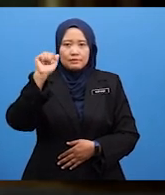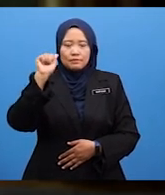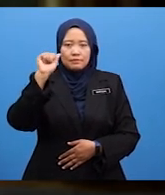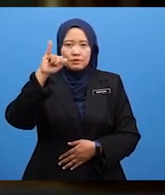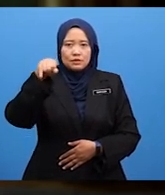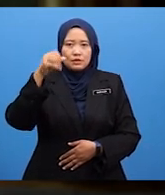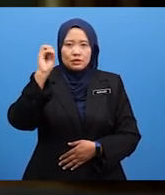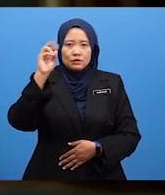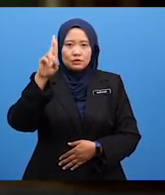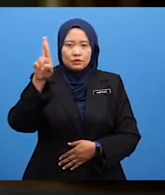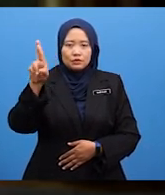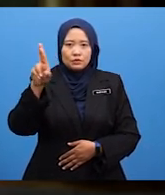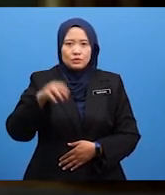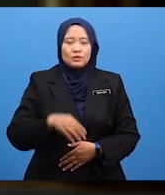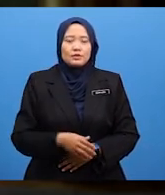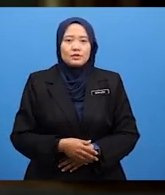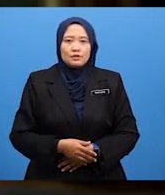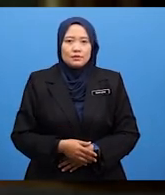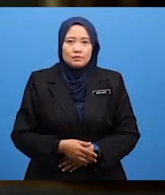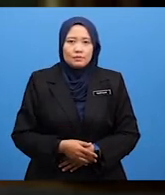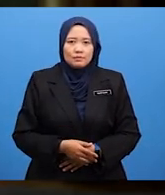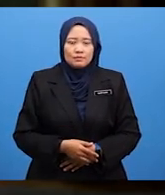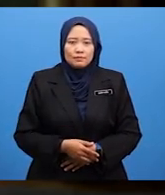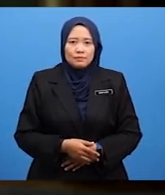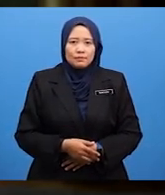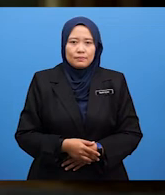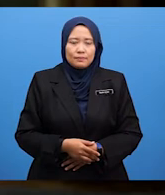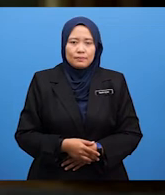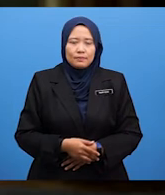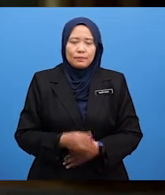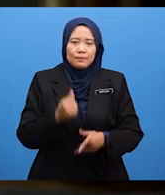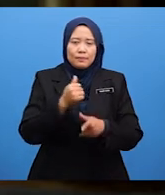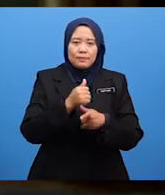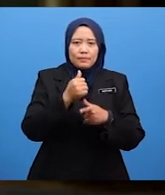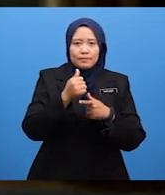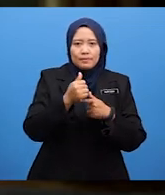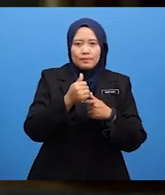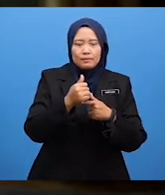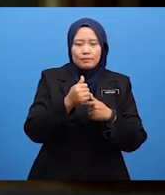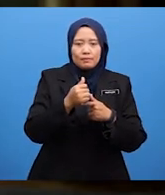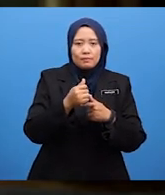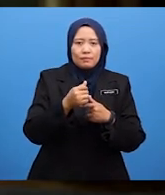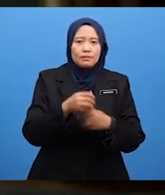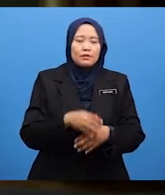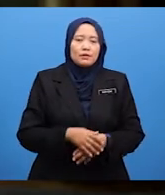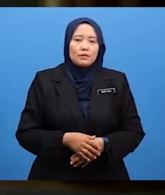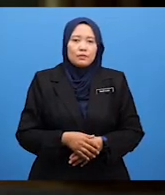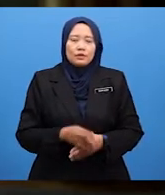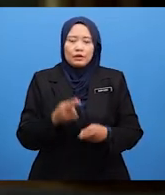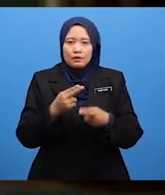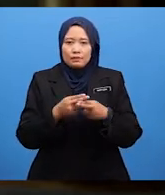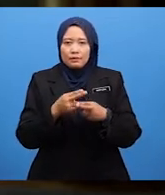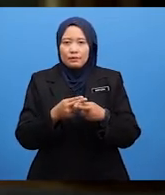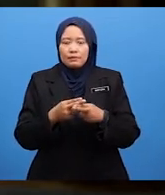Ataupun dalam makam Arab, ia digelar makam Ajam. Jadi kedua-dua skill dan makam ini